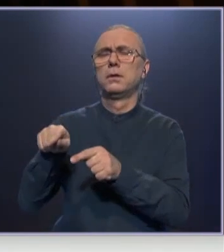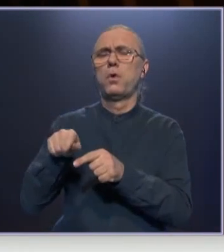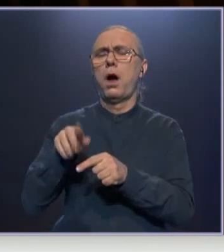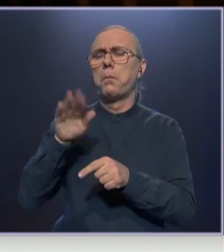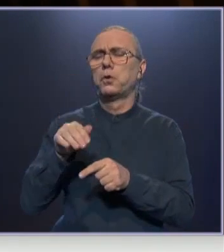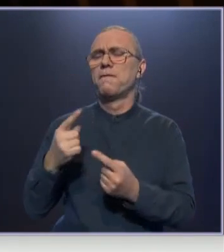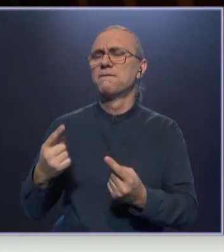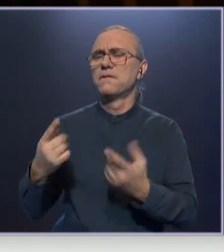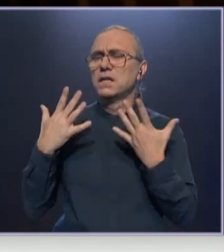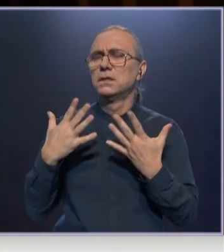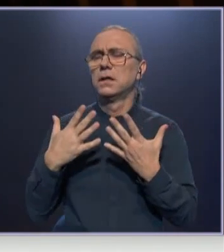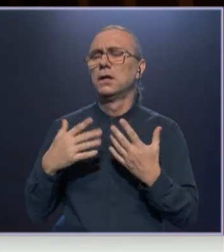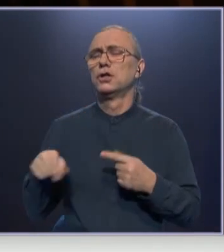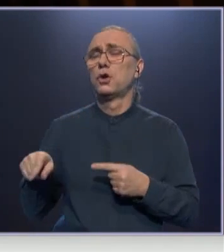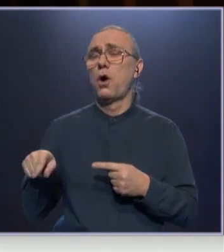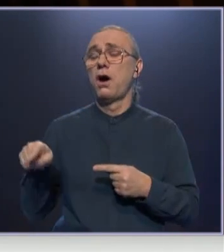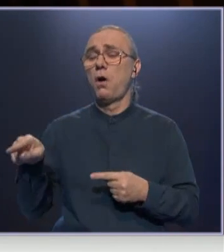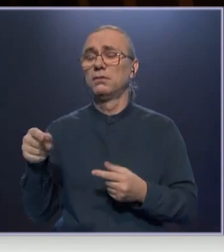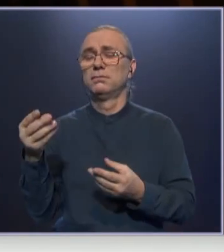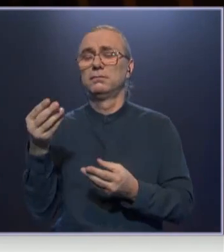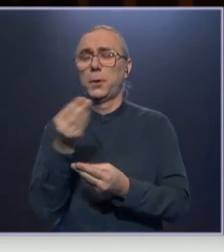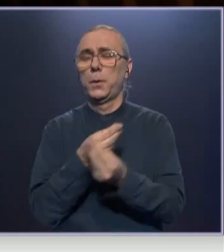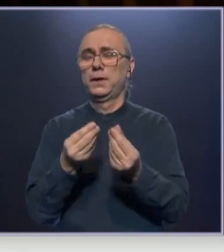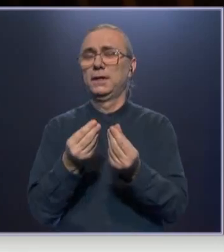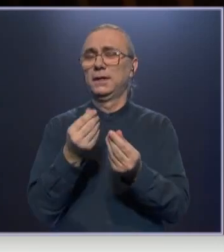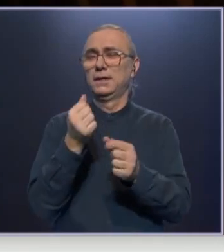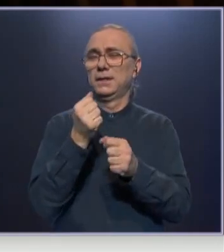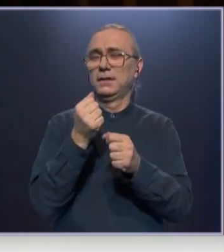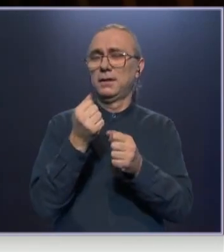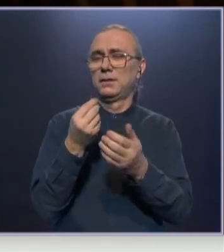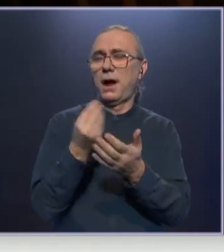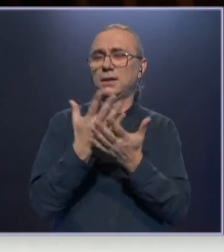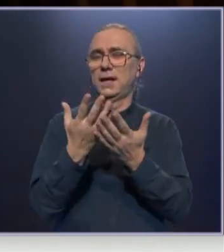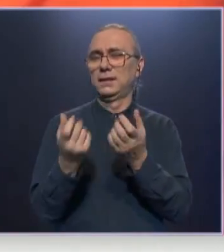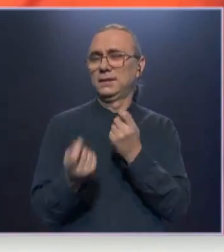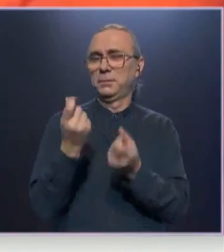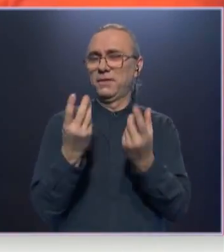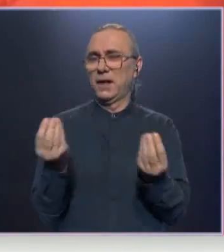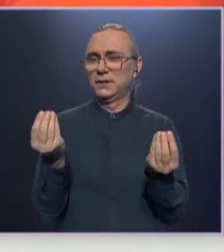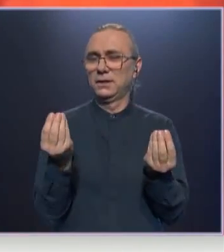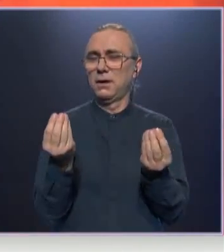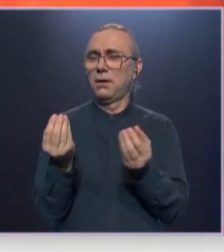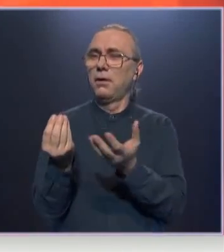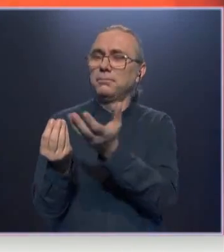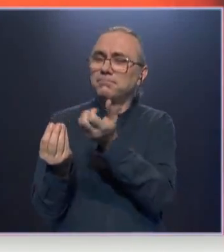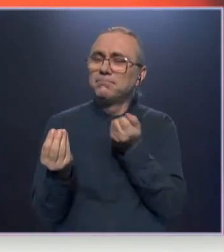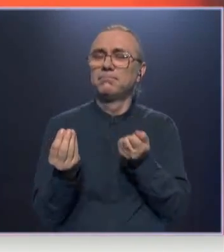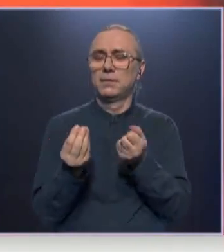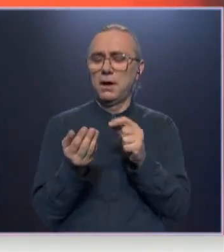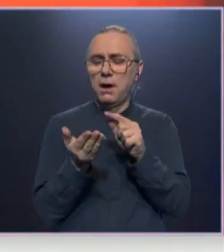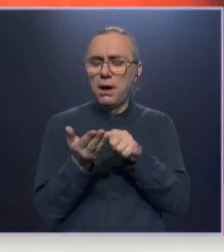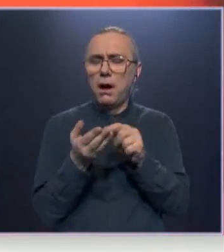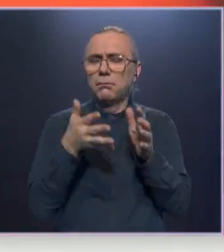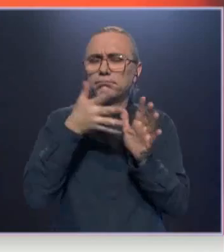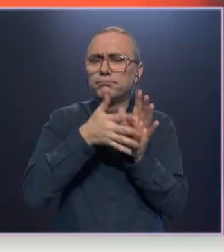что материализуемые Саибабой драгоценности – ничего не стоящие безделушки, приобретаемые в нескольких